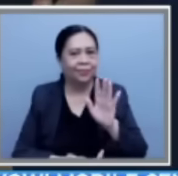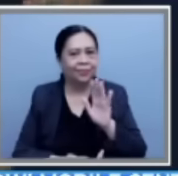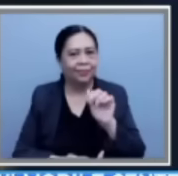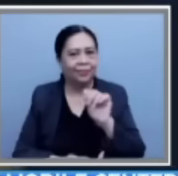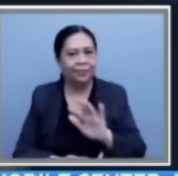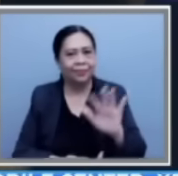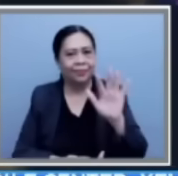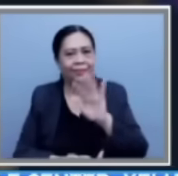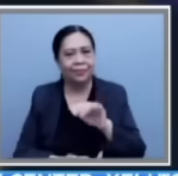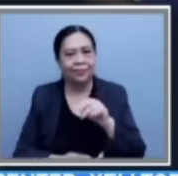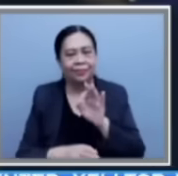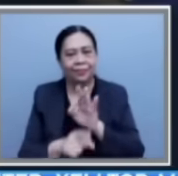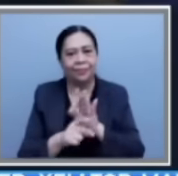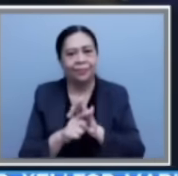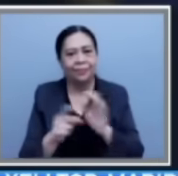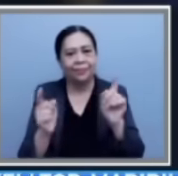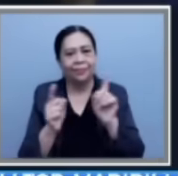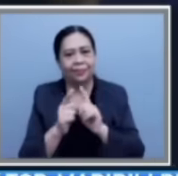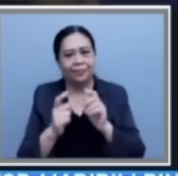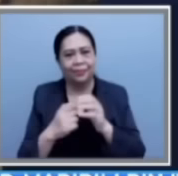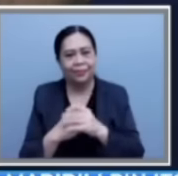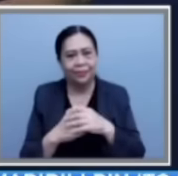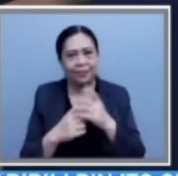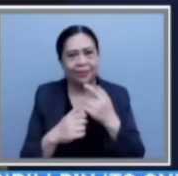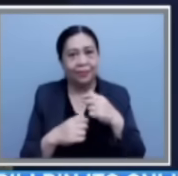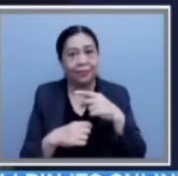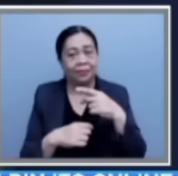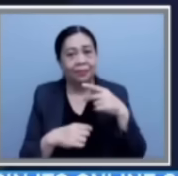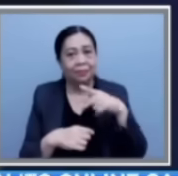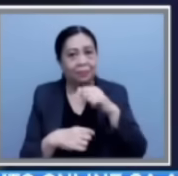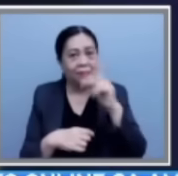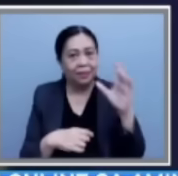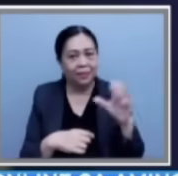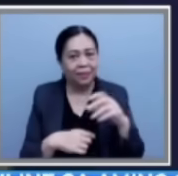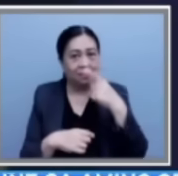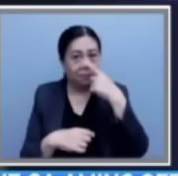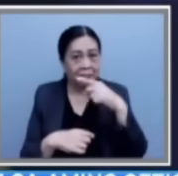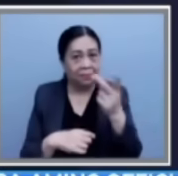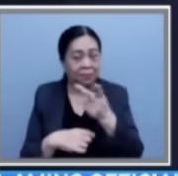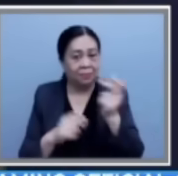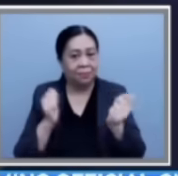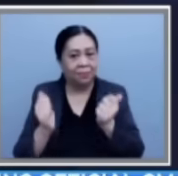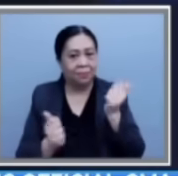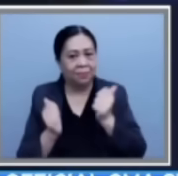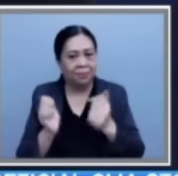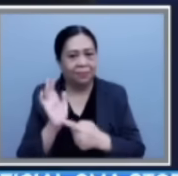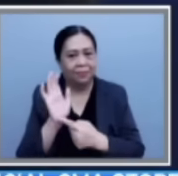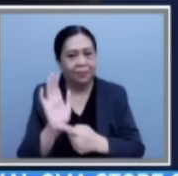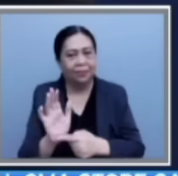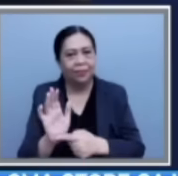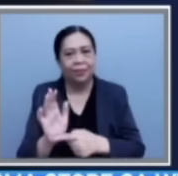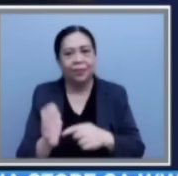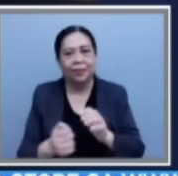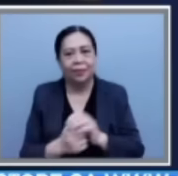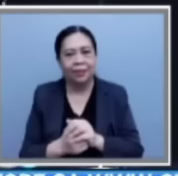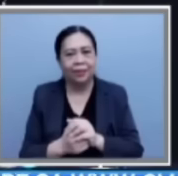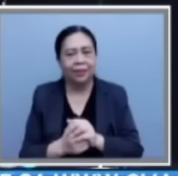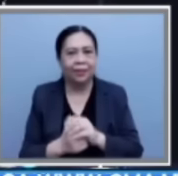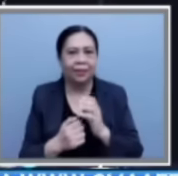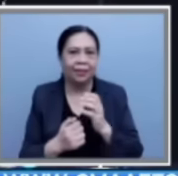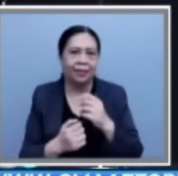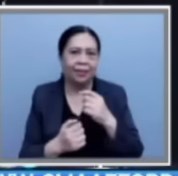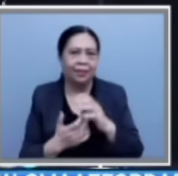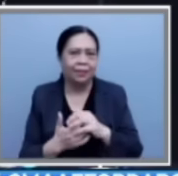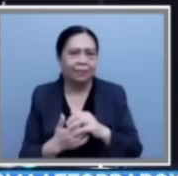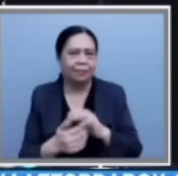meeting tour sa World Trade Center sa Pasay pinakilig ng dalawa na bumida sa boys love series na I told sunset